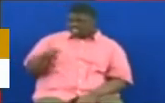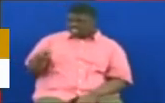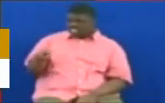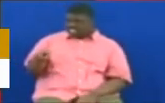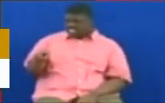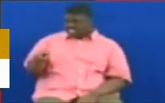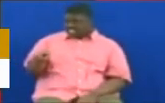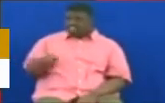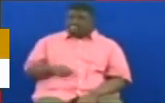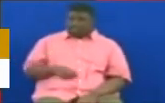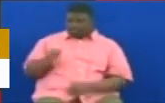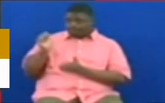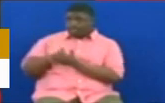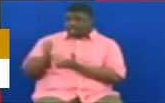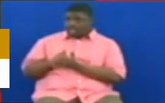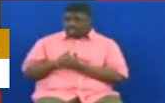Uvuvi wa Bara